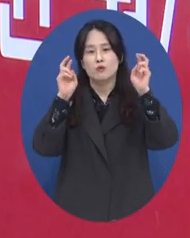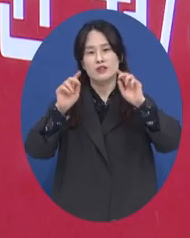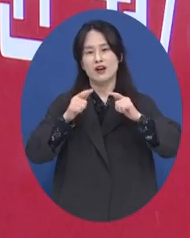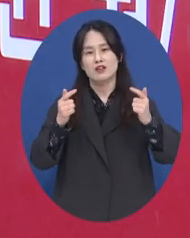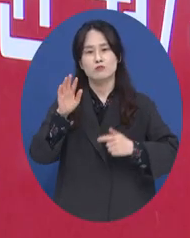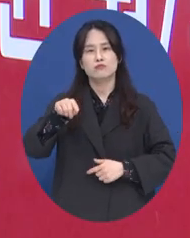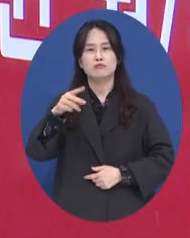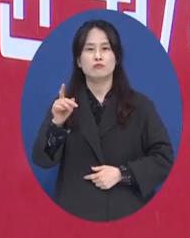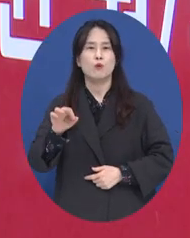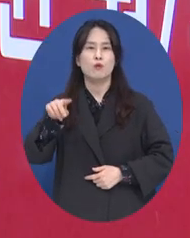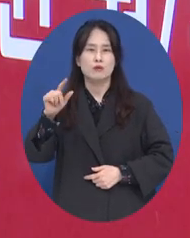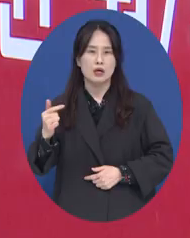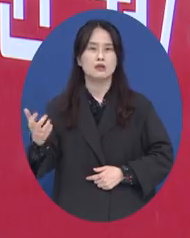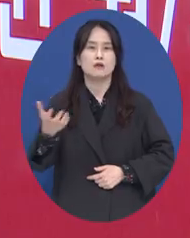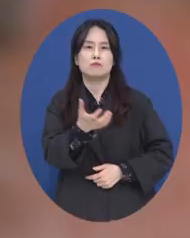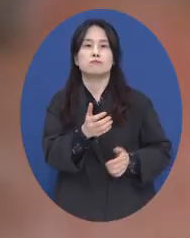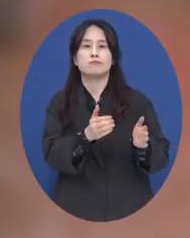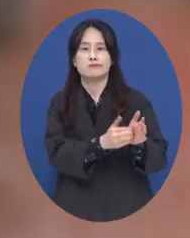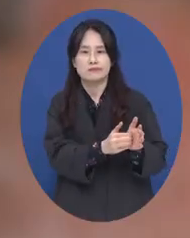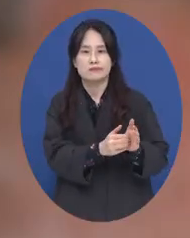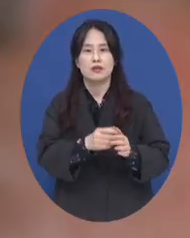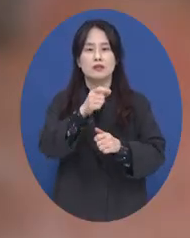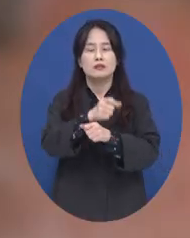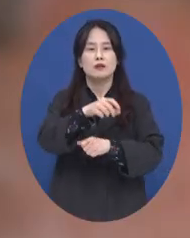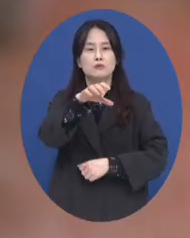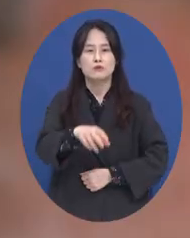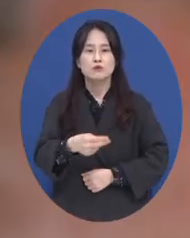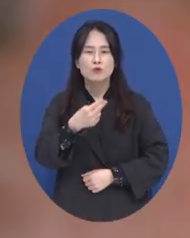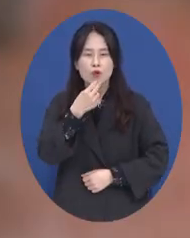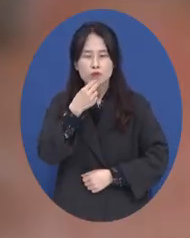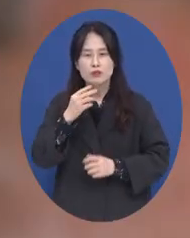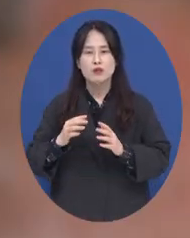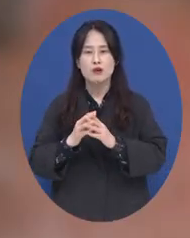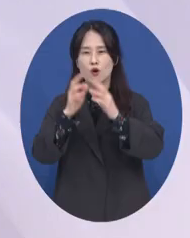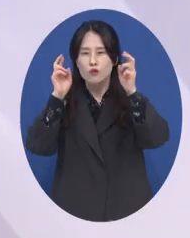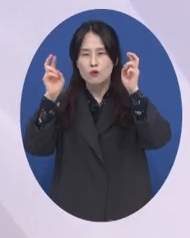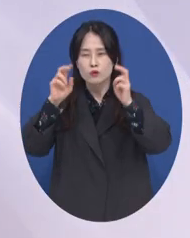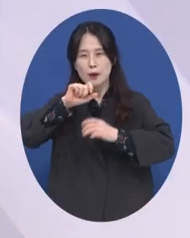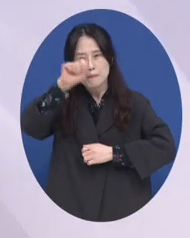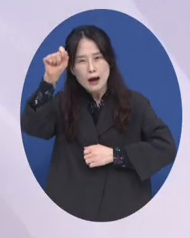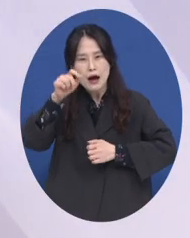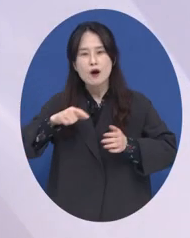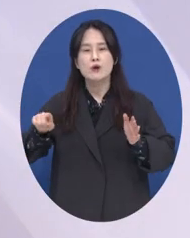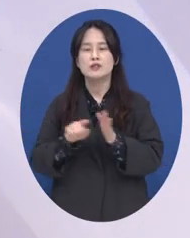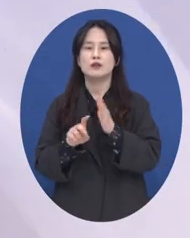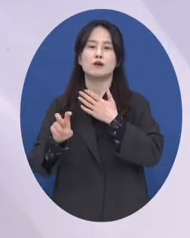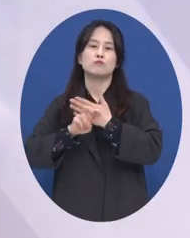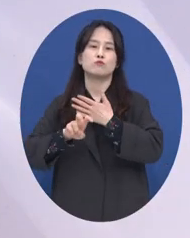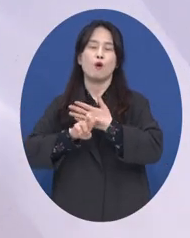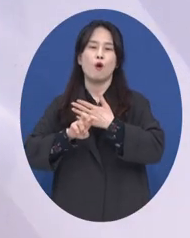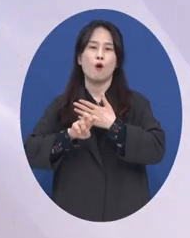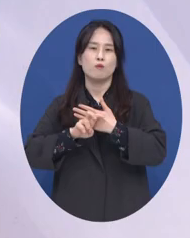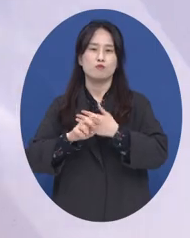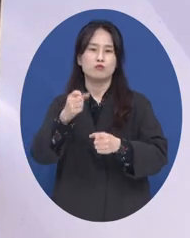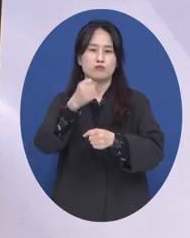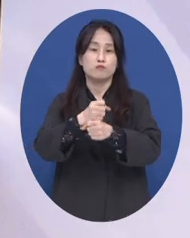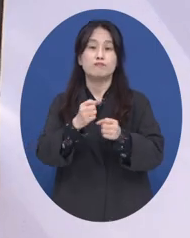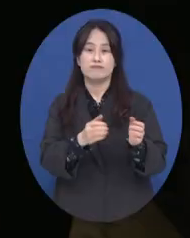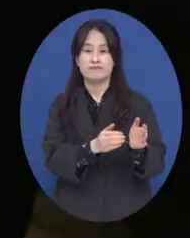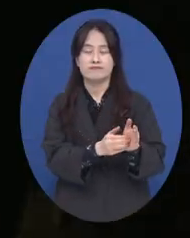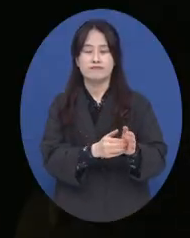아닌 부동산이 입주해 있습니다 사무실도 없이 건설공사 초 주 만을 위해 급조한 부적격 건설